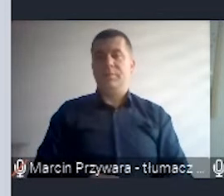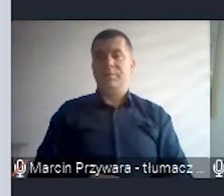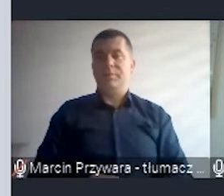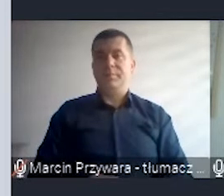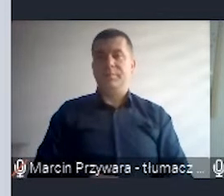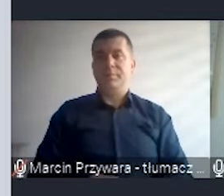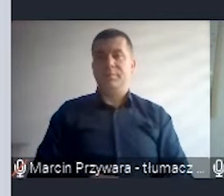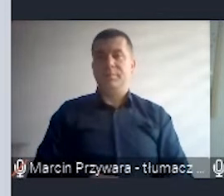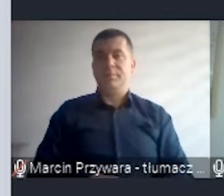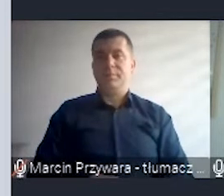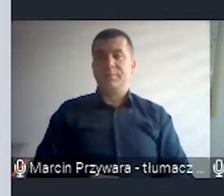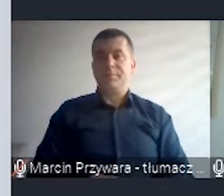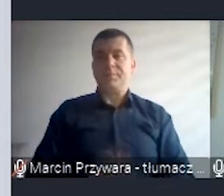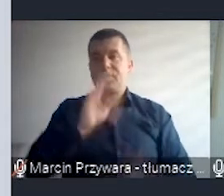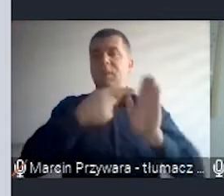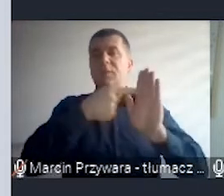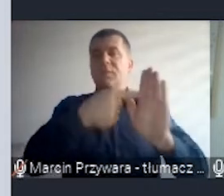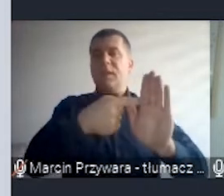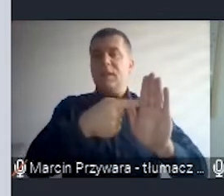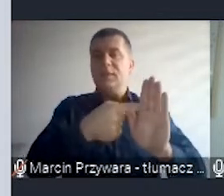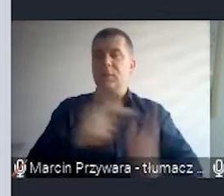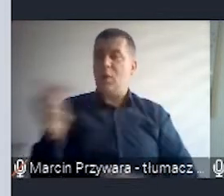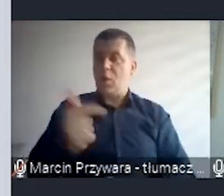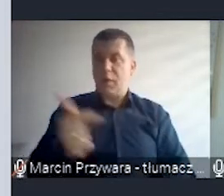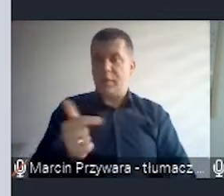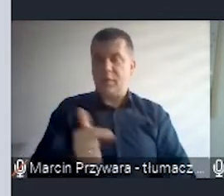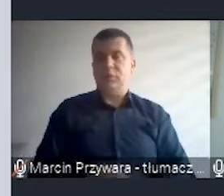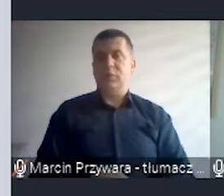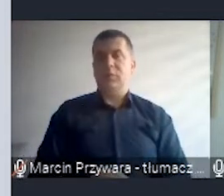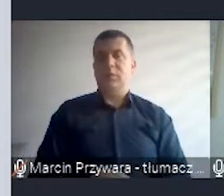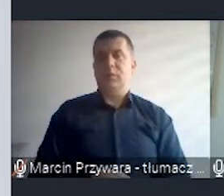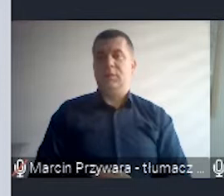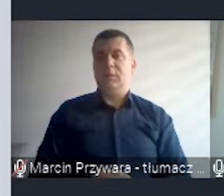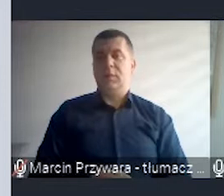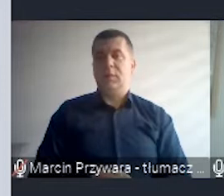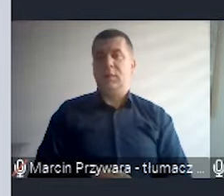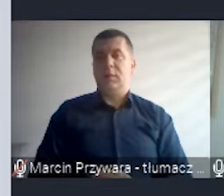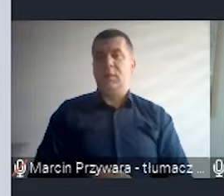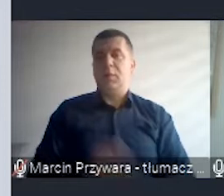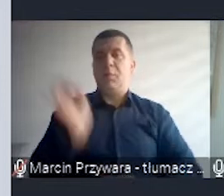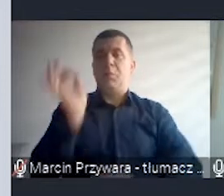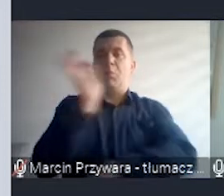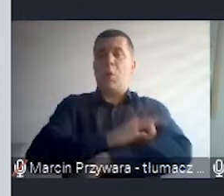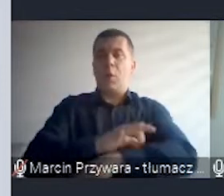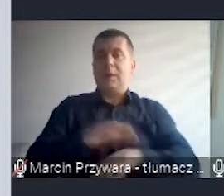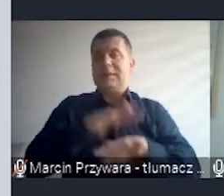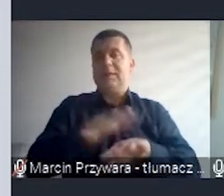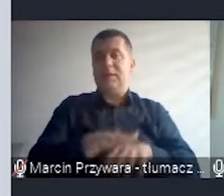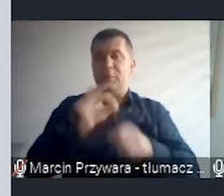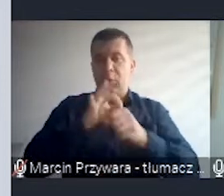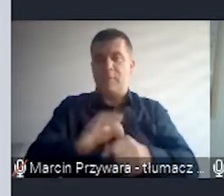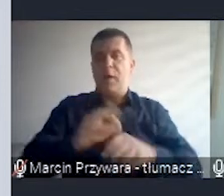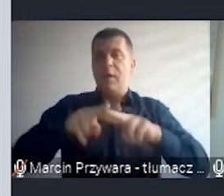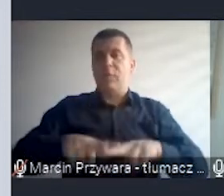w ramach wytycznych, które obowiązują w projektach w systemie wdrażania